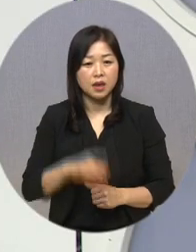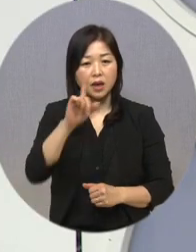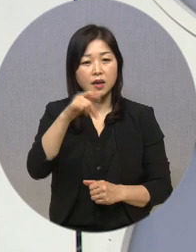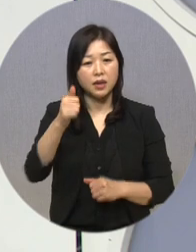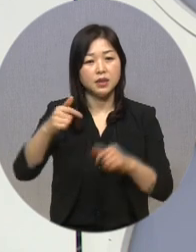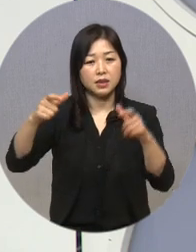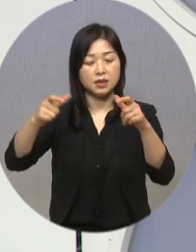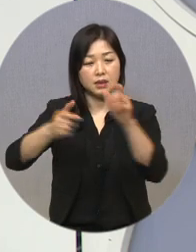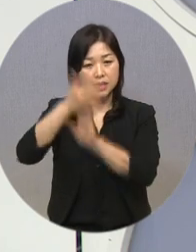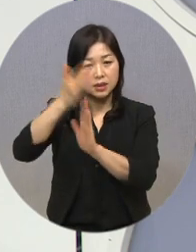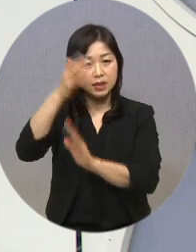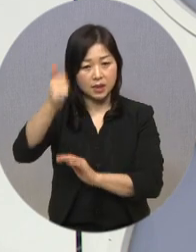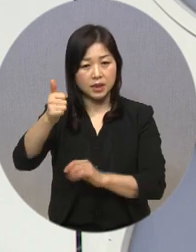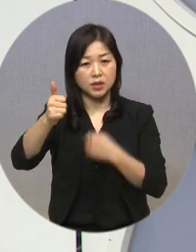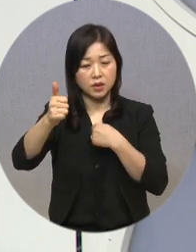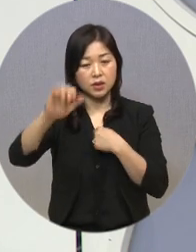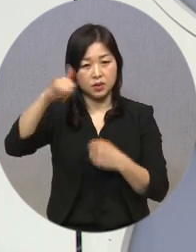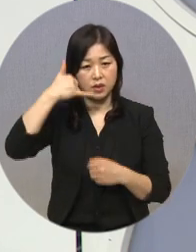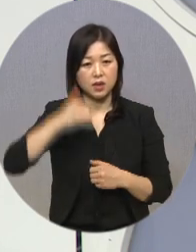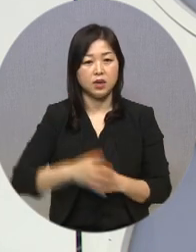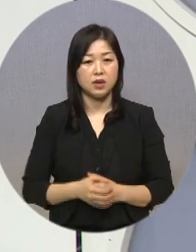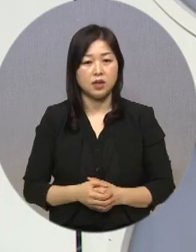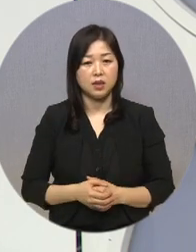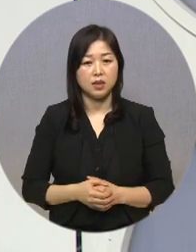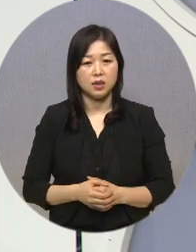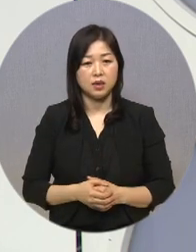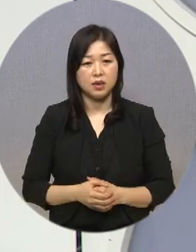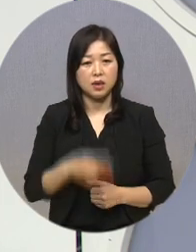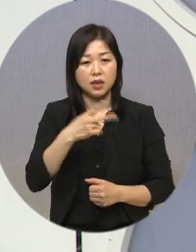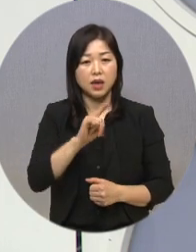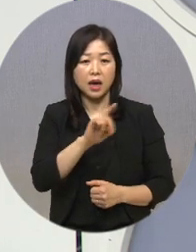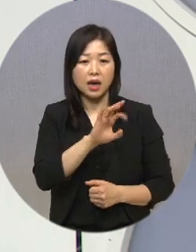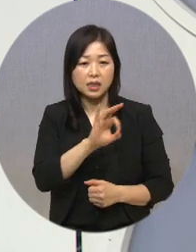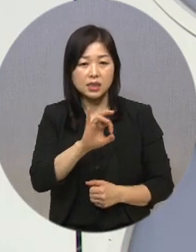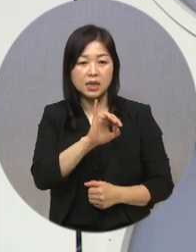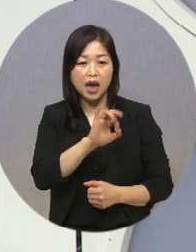LA시의 시장이 저한테 전화를 왔어요. 다이아몬드바시인